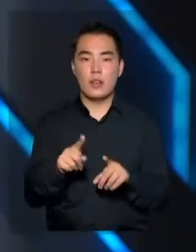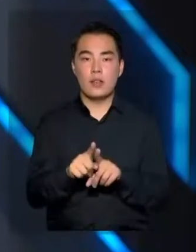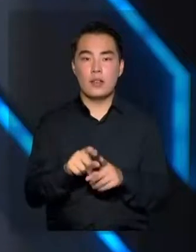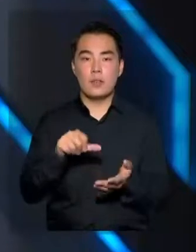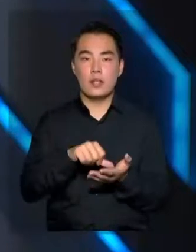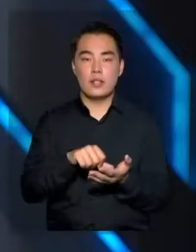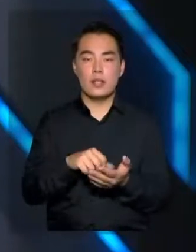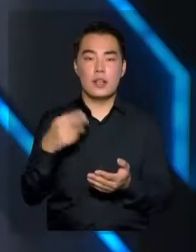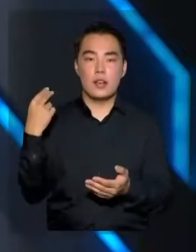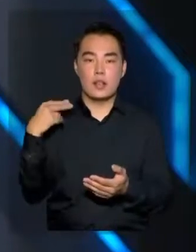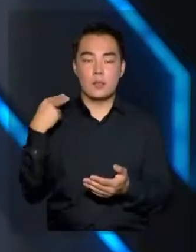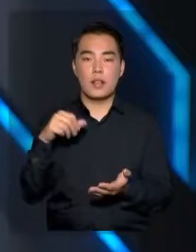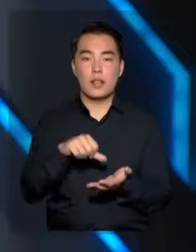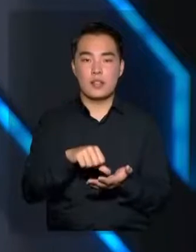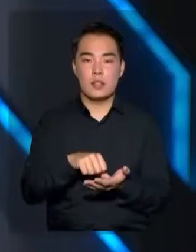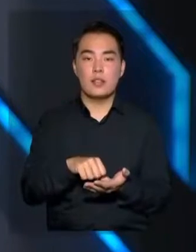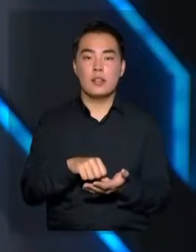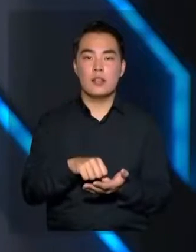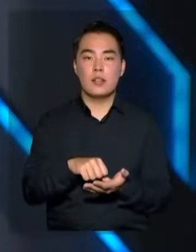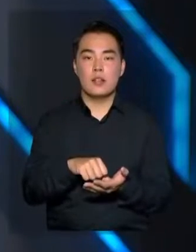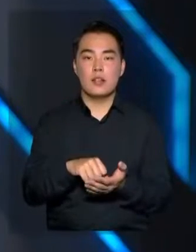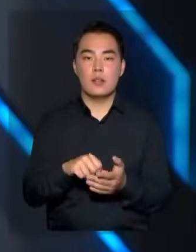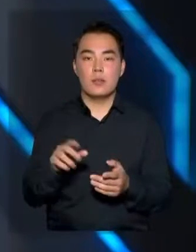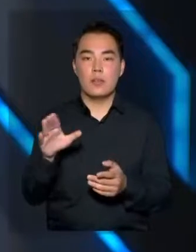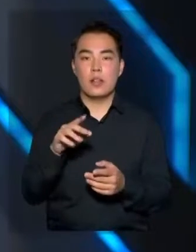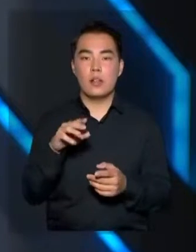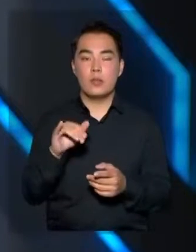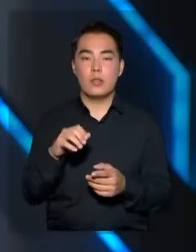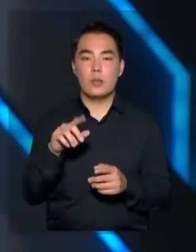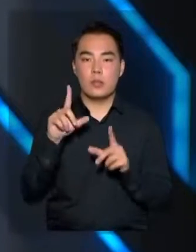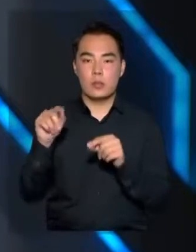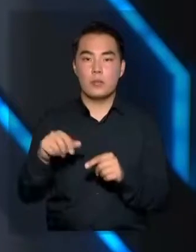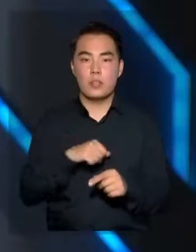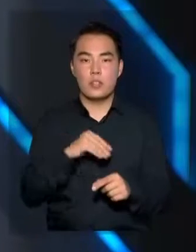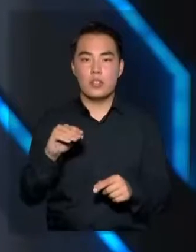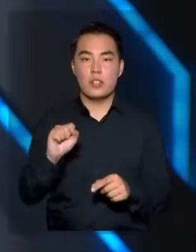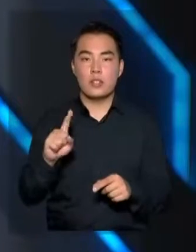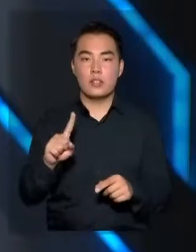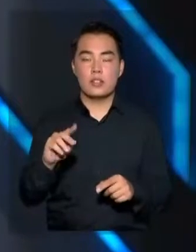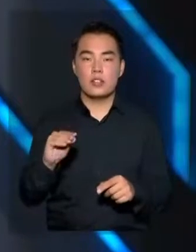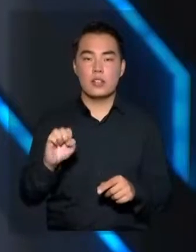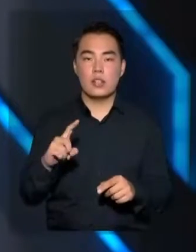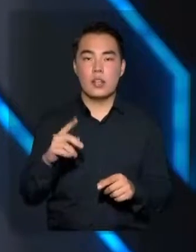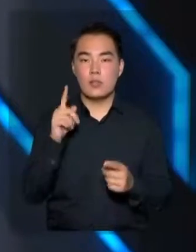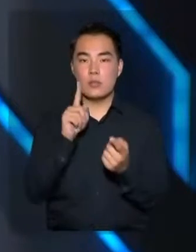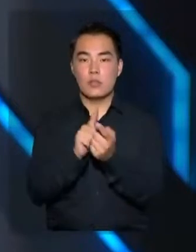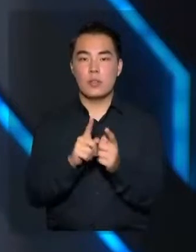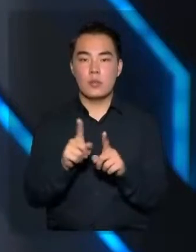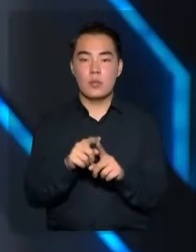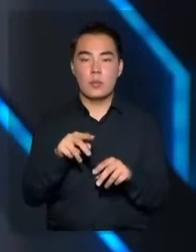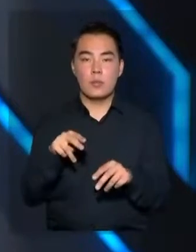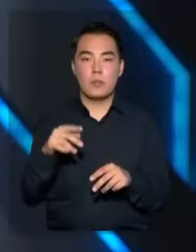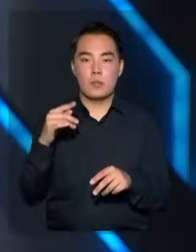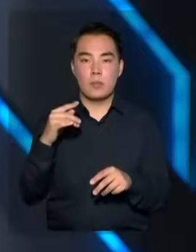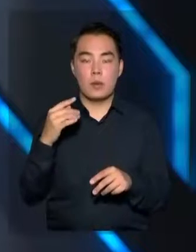Мейрам Қажыкен болса, бүгін Ұлытауға барды. Сапар барысында Жезқазған мен Сәтбаевтағы сайлаушылармен кездесу көзделген. Бұған дейін